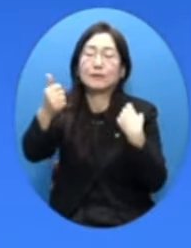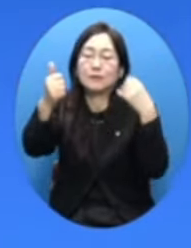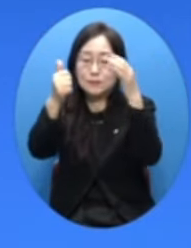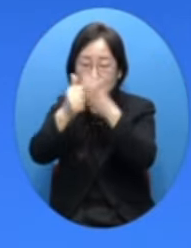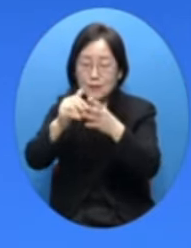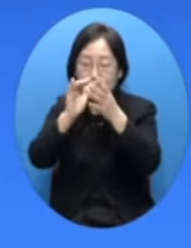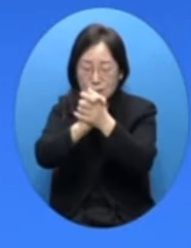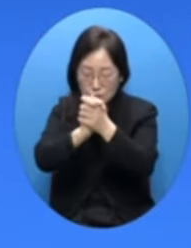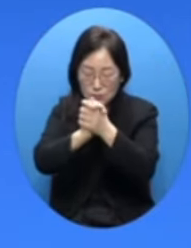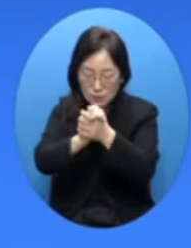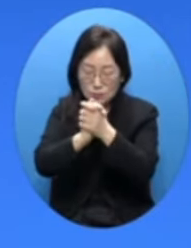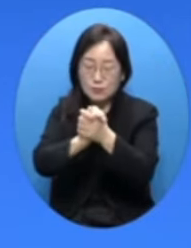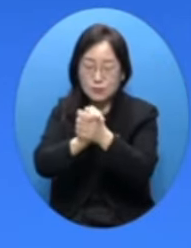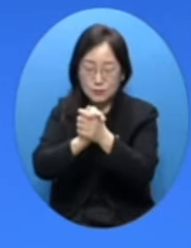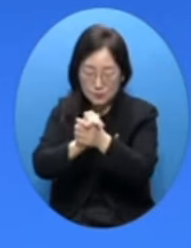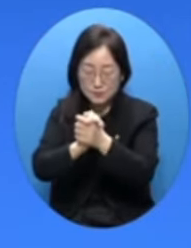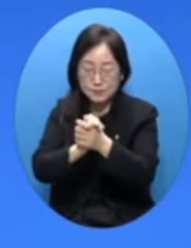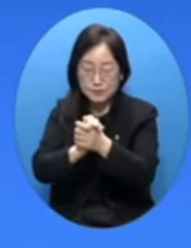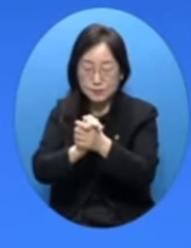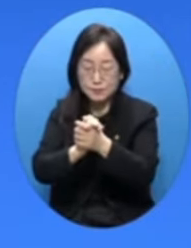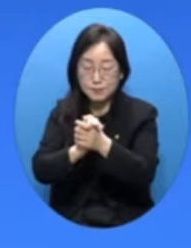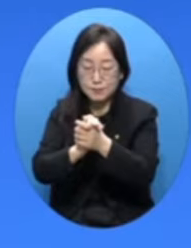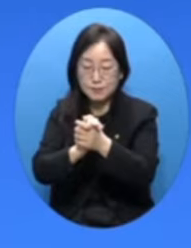기도하고 또 기도하고 또 기도했더니